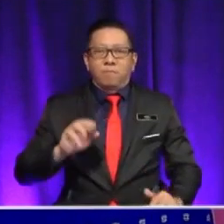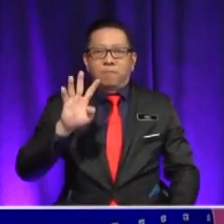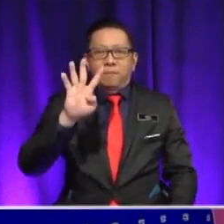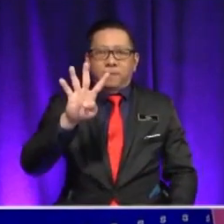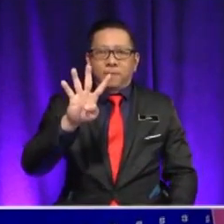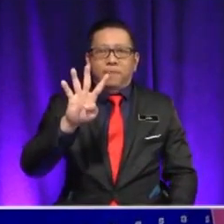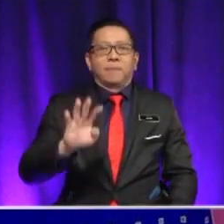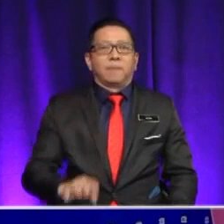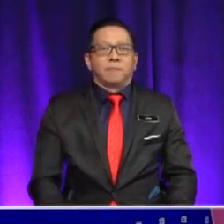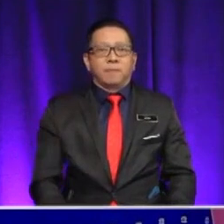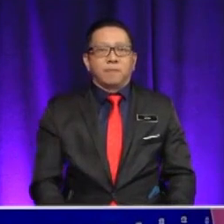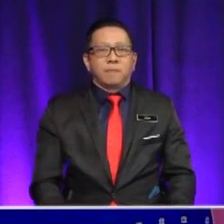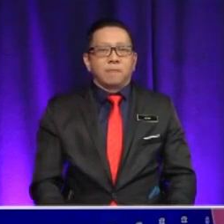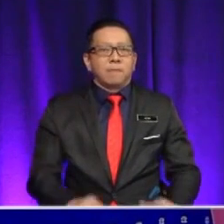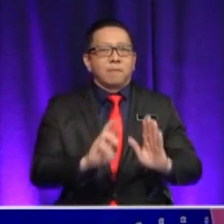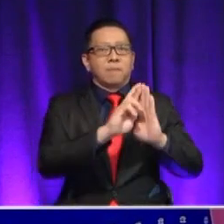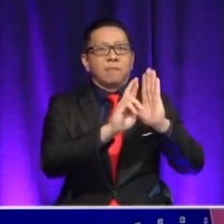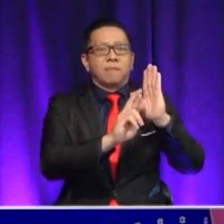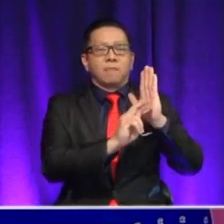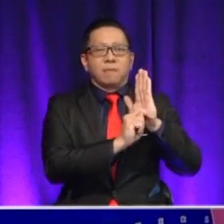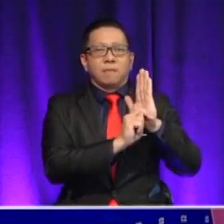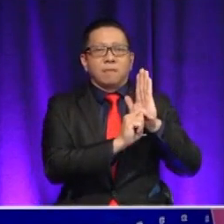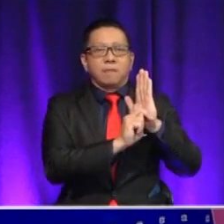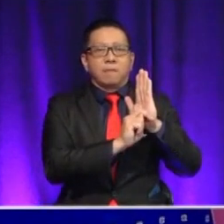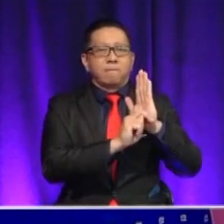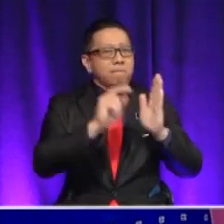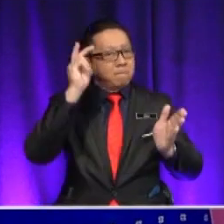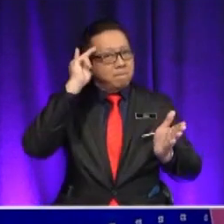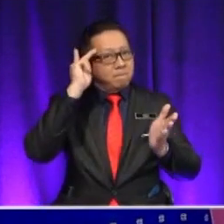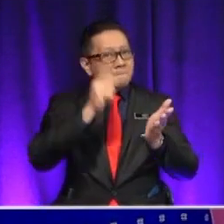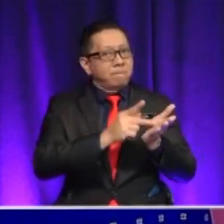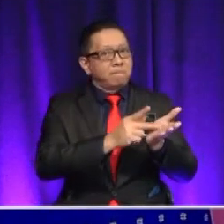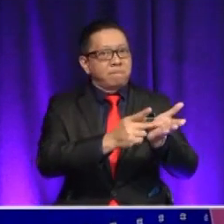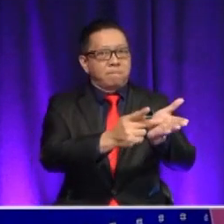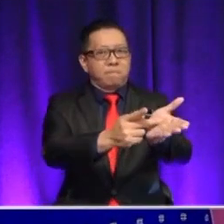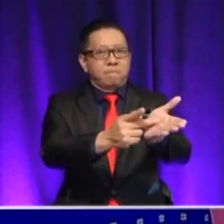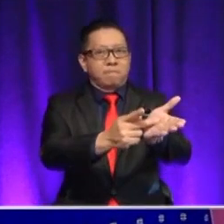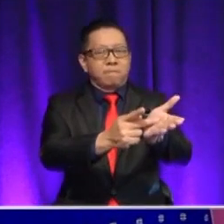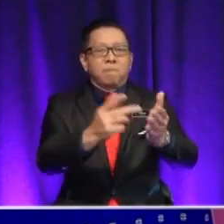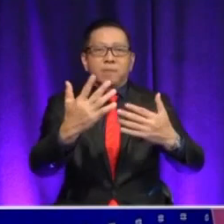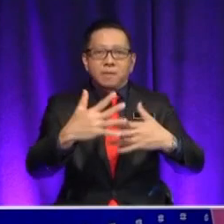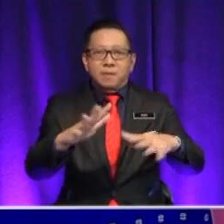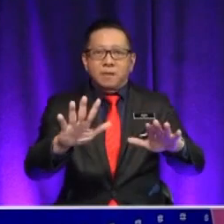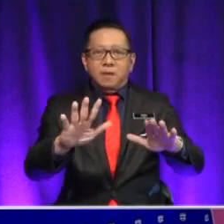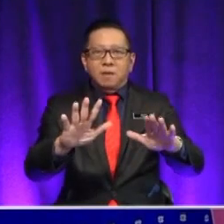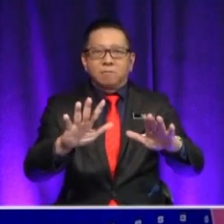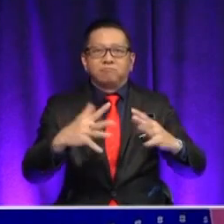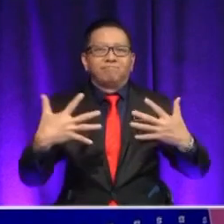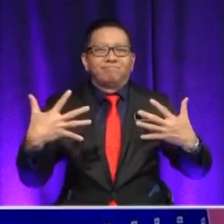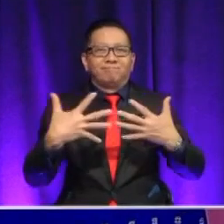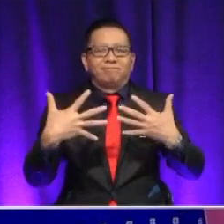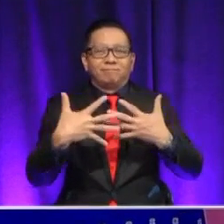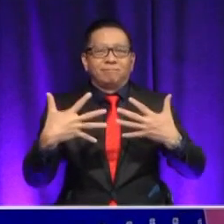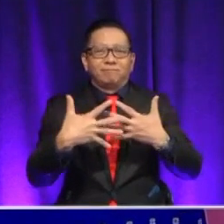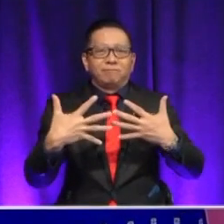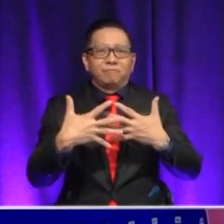itu. Rukun negara ditubuhkan ataupun diperkenalkan selepas berlakunya rusuhan kaum iaitu